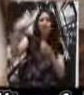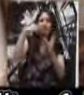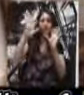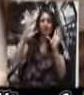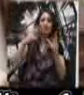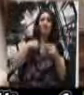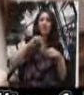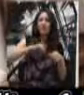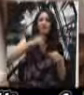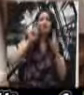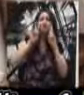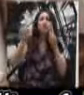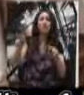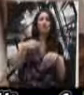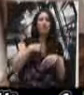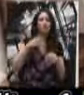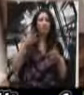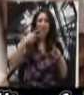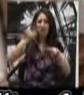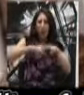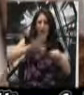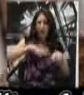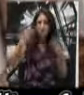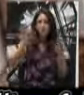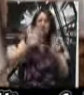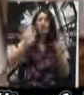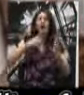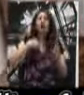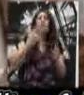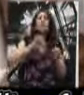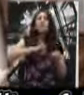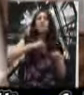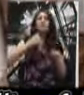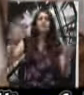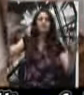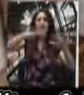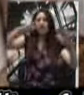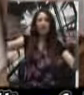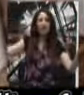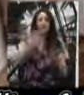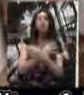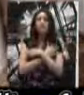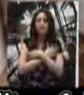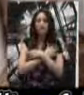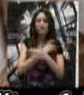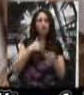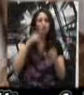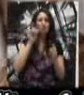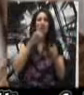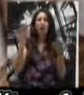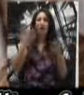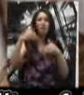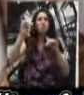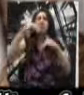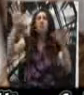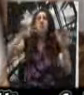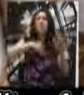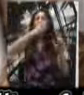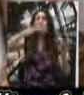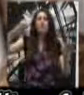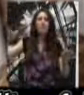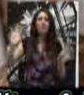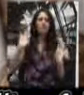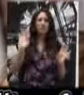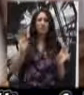يشوفني بس وانا اشوفه. مش عاوز حاجه اكتر من كده ان انا اشوفه وهضمهم في صدري تاني، مش عاوز حاجه. حتى